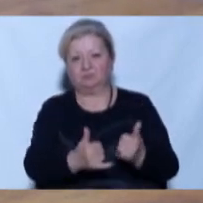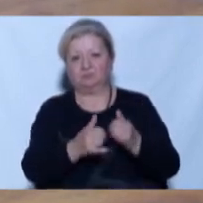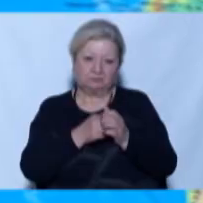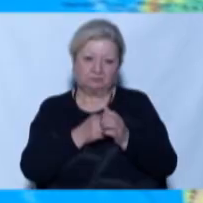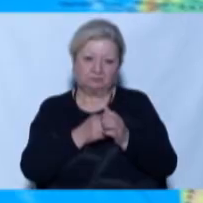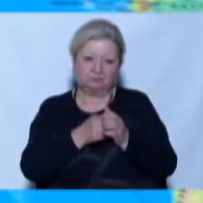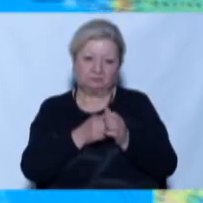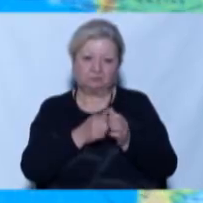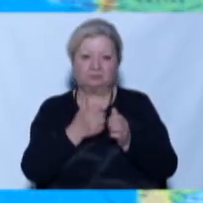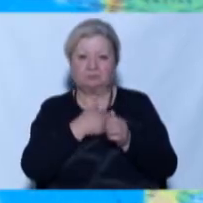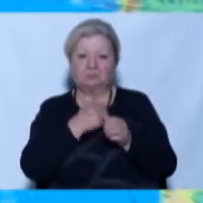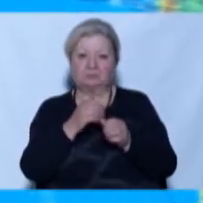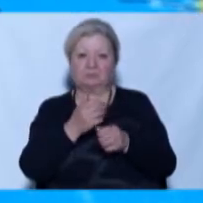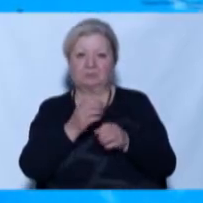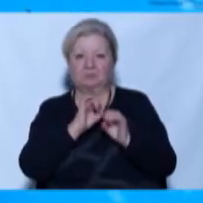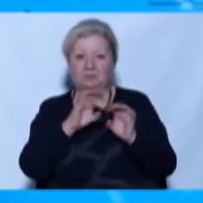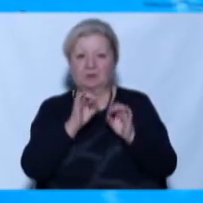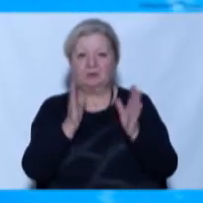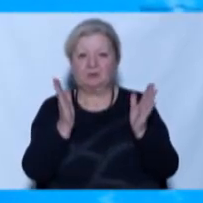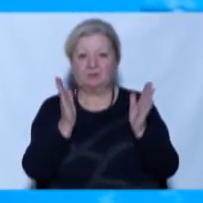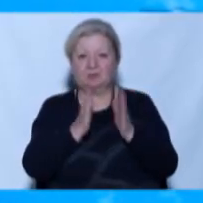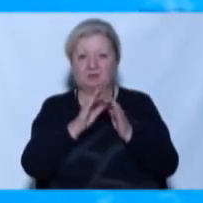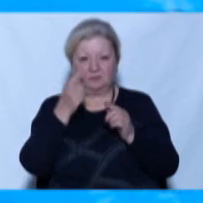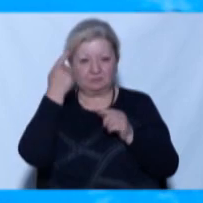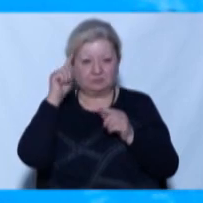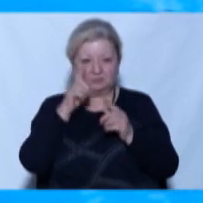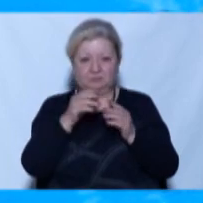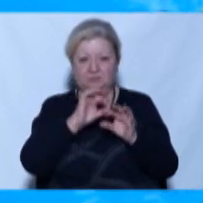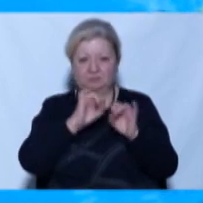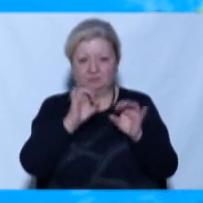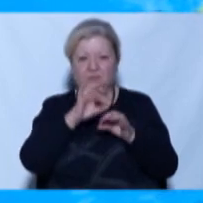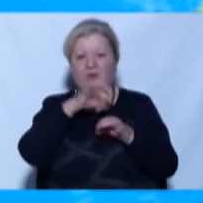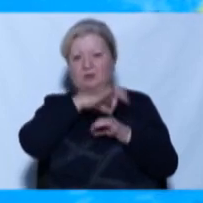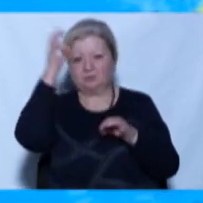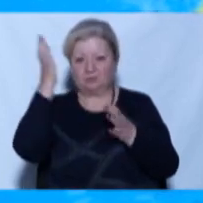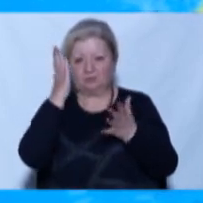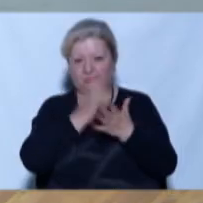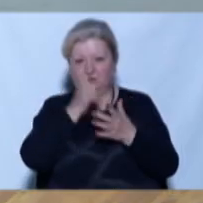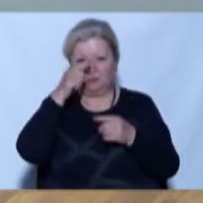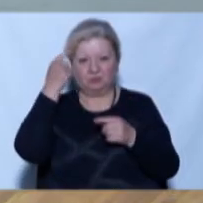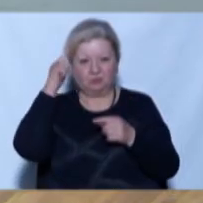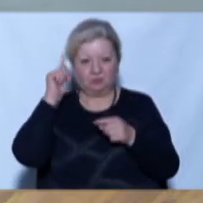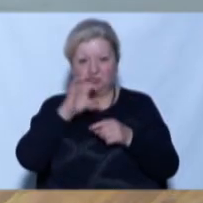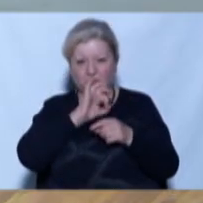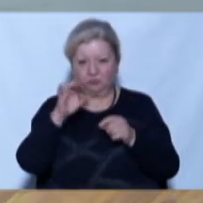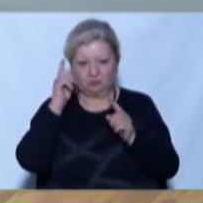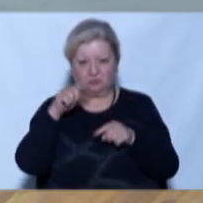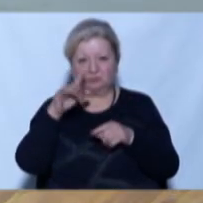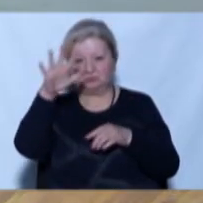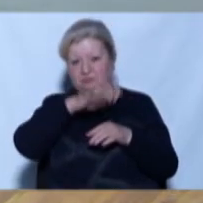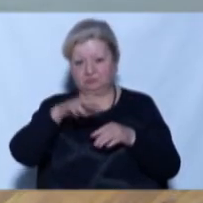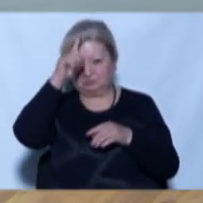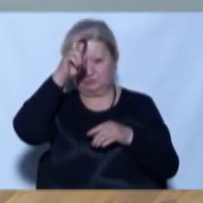ერთგულებას. მე მინდა მოგიყვეთ პატარა იგავი, რომელიც აღმოსავლეთში არის ცნობილი, აღმოსავლეთის